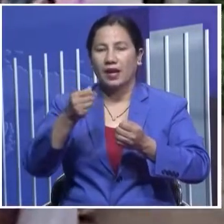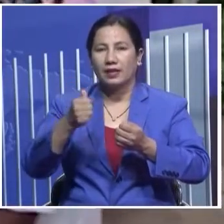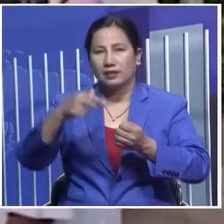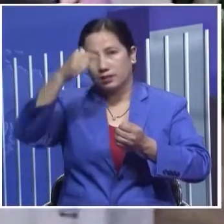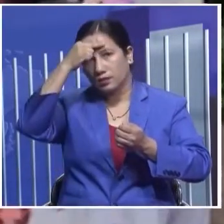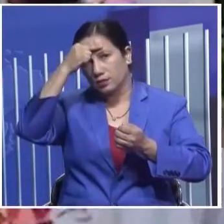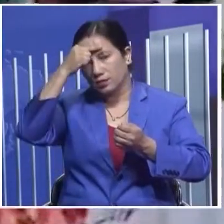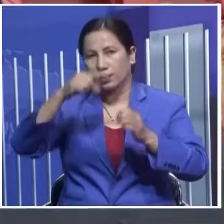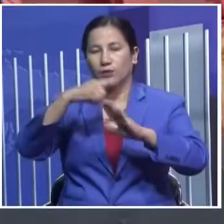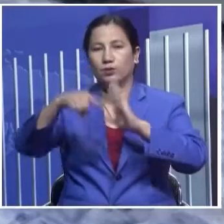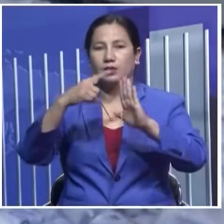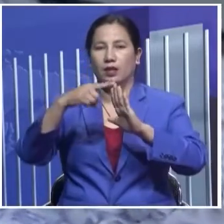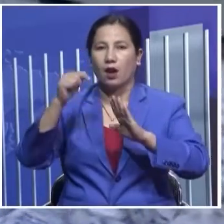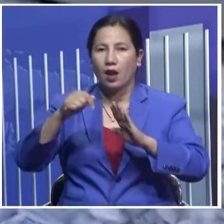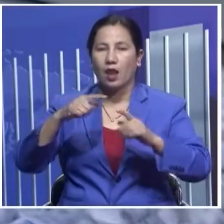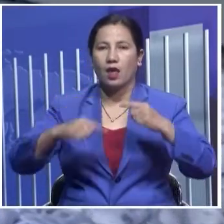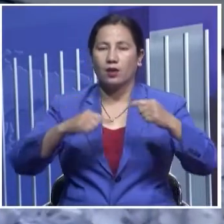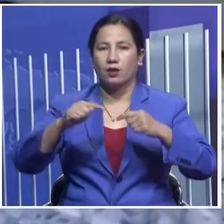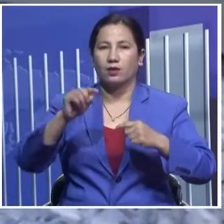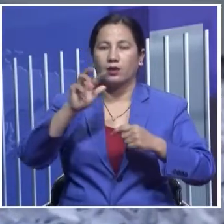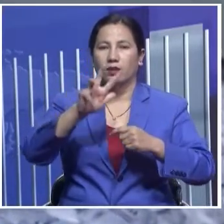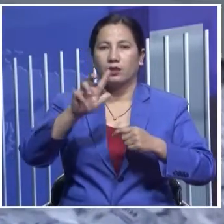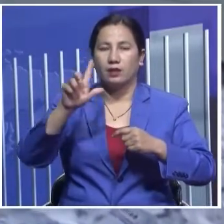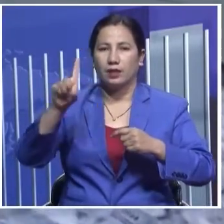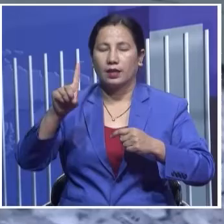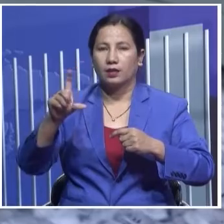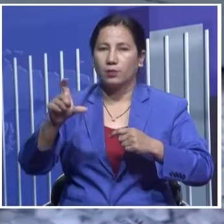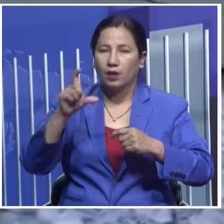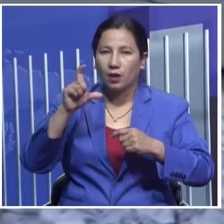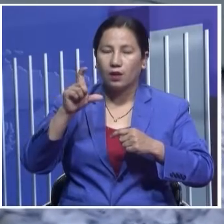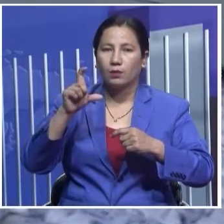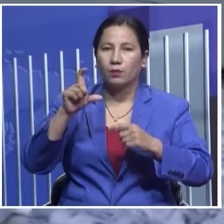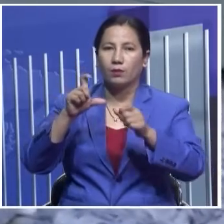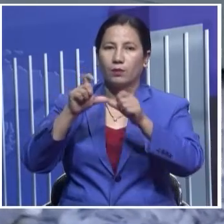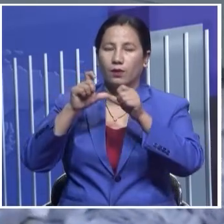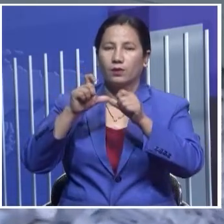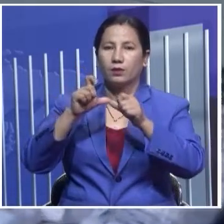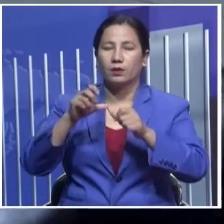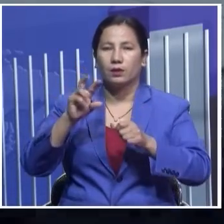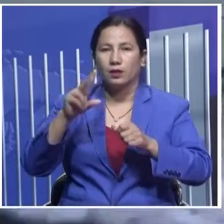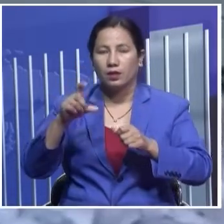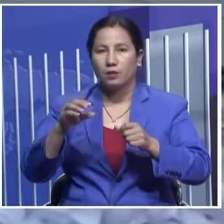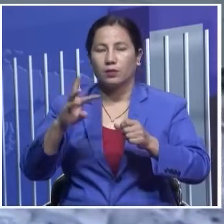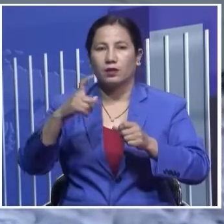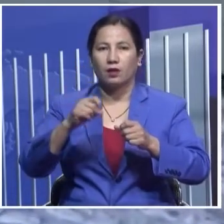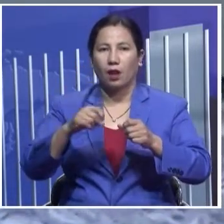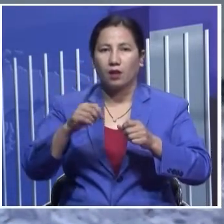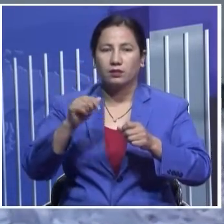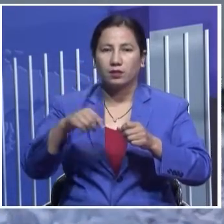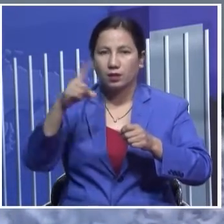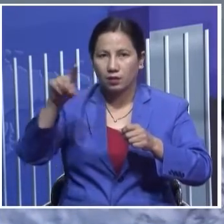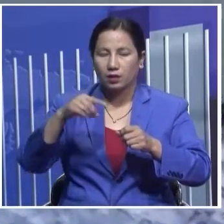समस्याका बीच श्रीलङ्काले हालै करिब 91 अर्ब अमेरिकी डलर बराबरको विदेशी ऋण चुक्ता गरेको छ। साथै